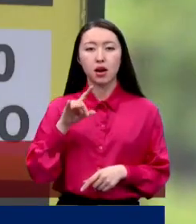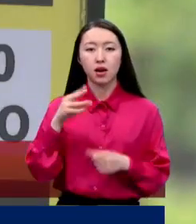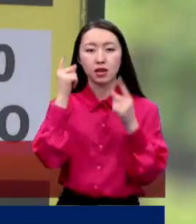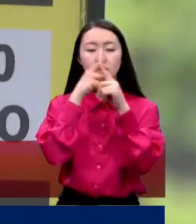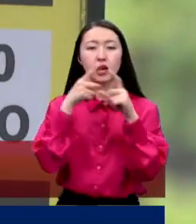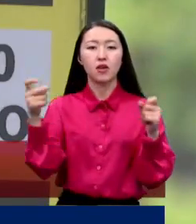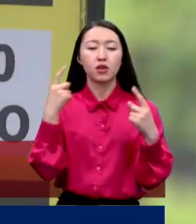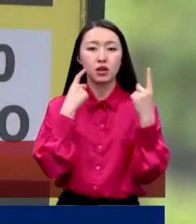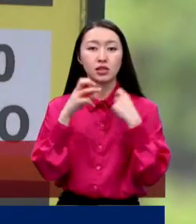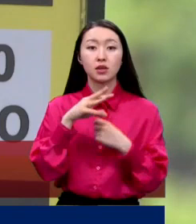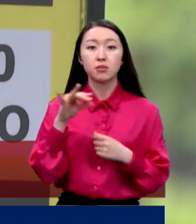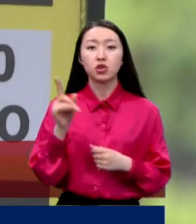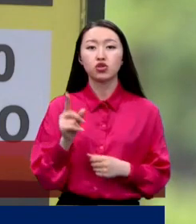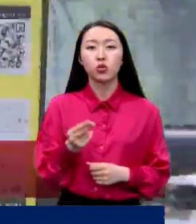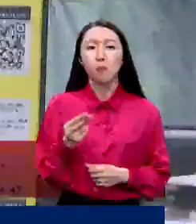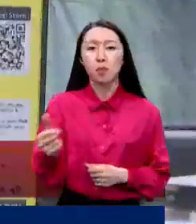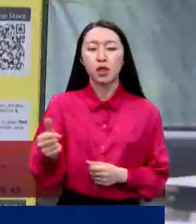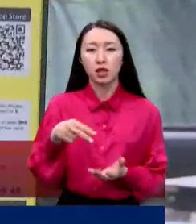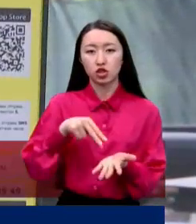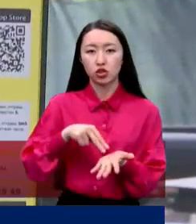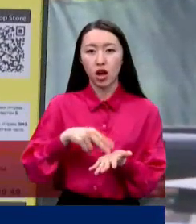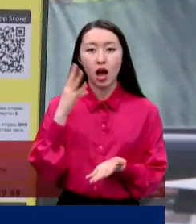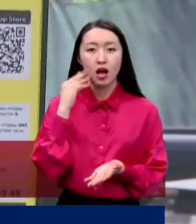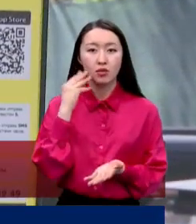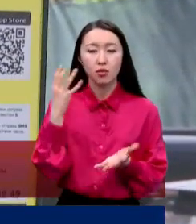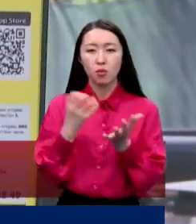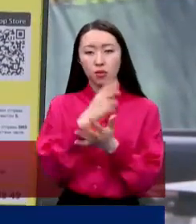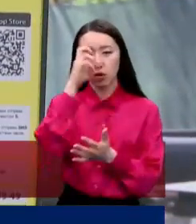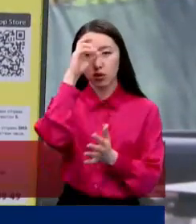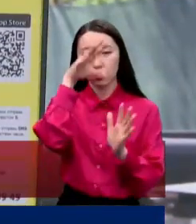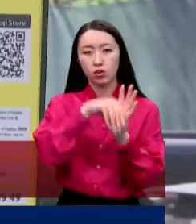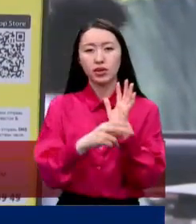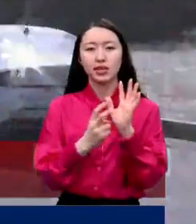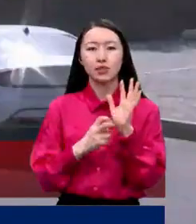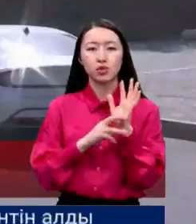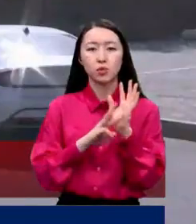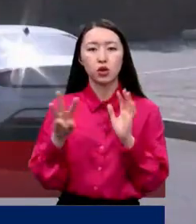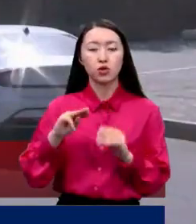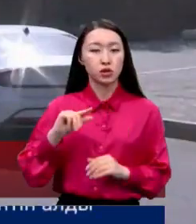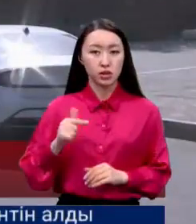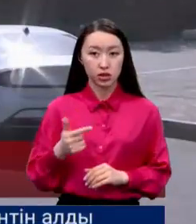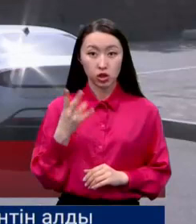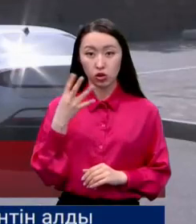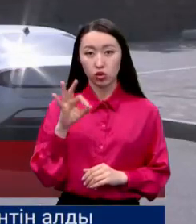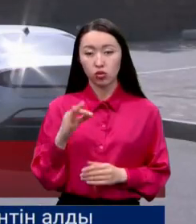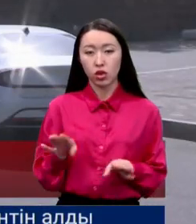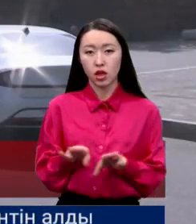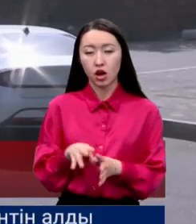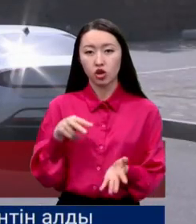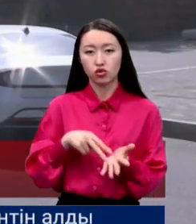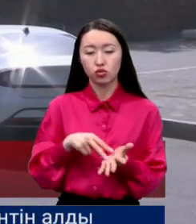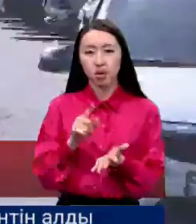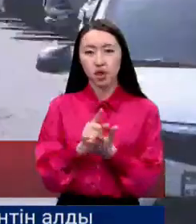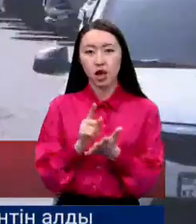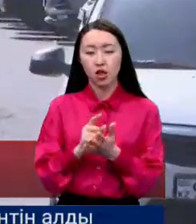массовой информации, что платные парковки в Алматы принесли госбюджету 700 миллионов тенге. Однако такая сумма